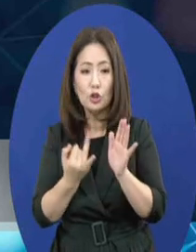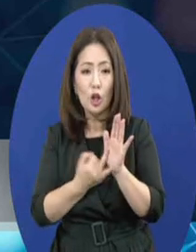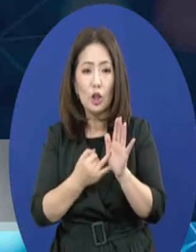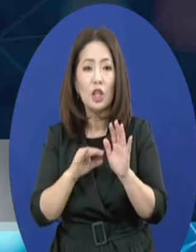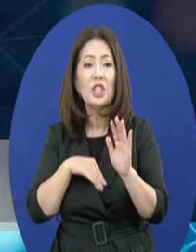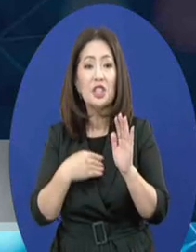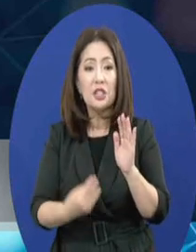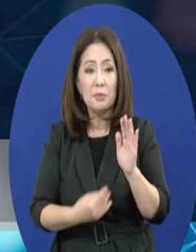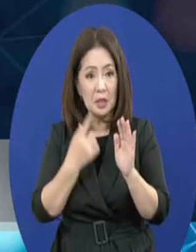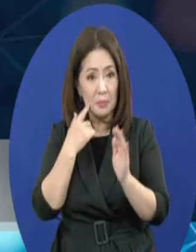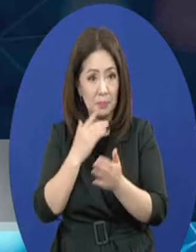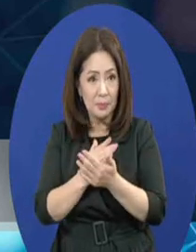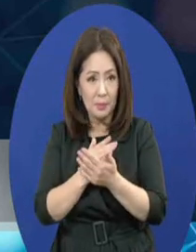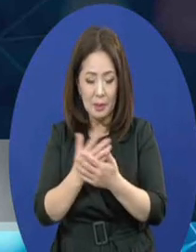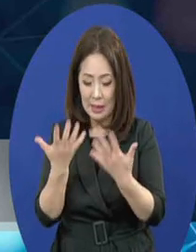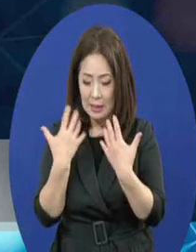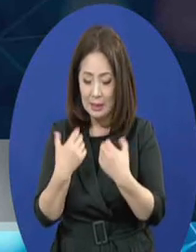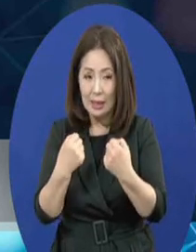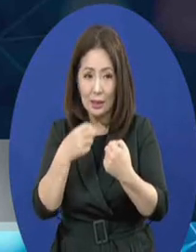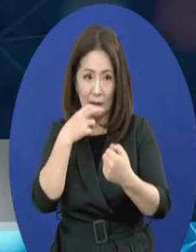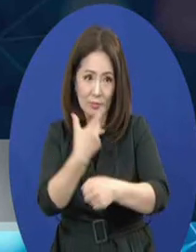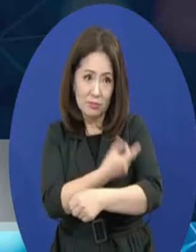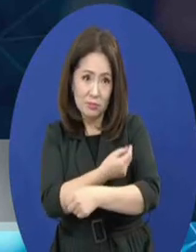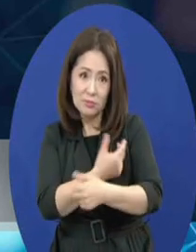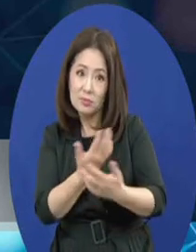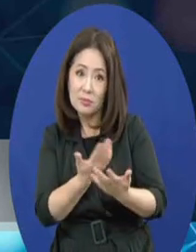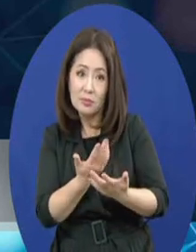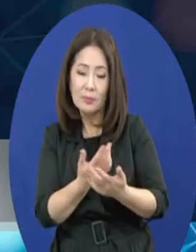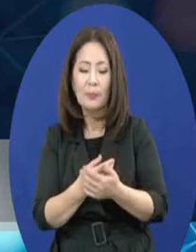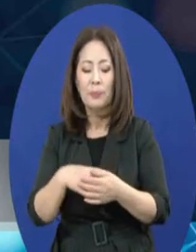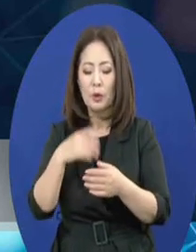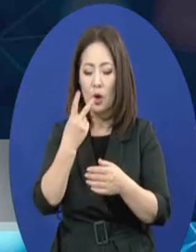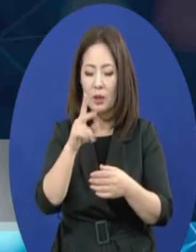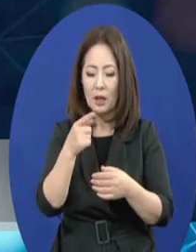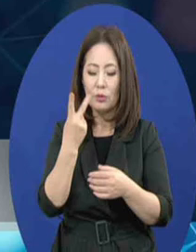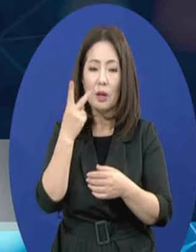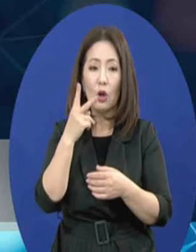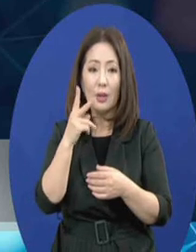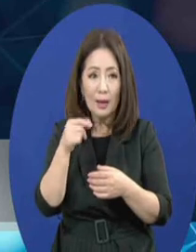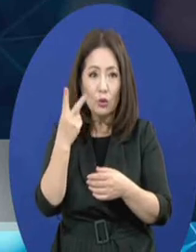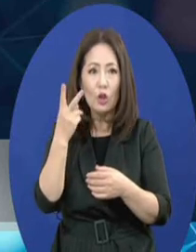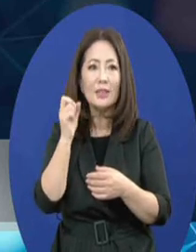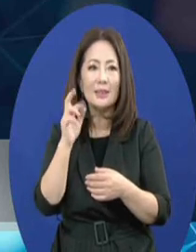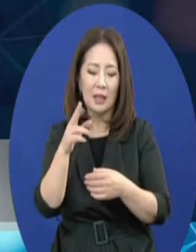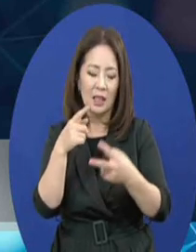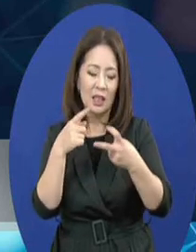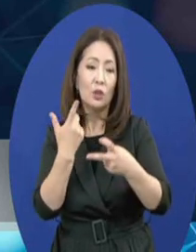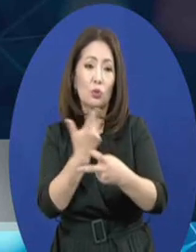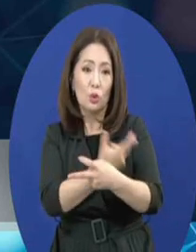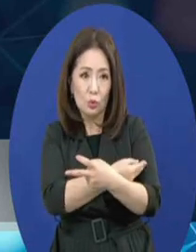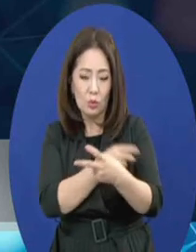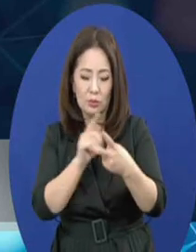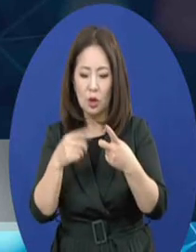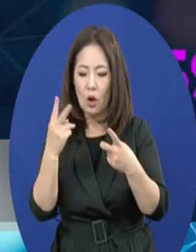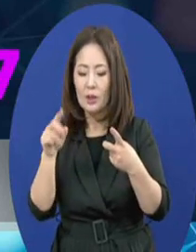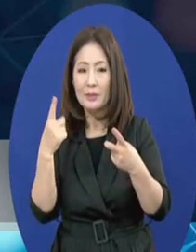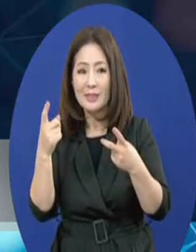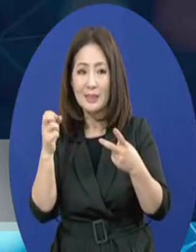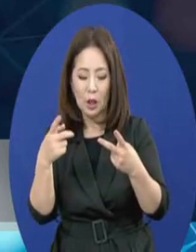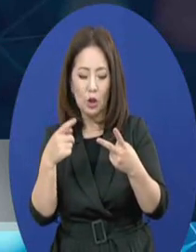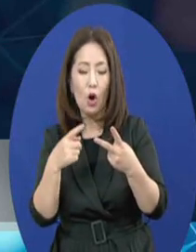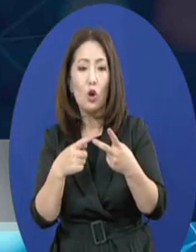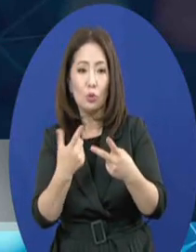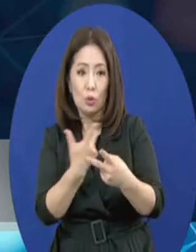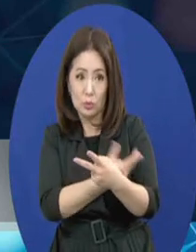байна. Дархлааж уулалтын мэдээг авч үзэх юм бол өнөөдрийн байдлаар 2.2 сая иргэн вакцины 1-р тундаа 2.1 сая иргэн